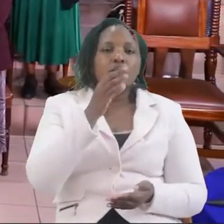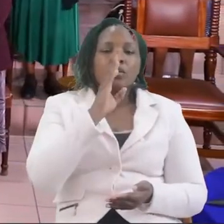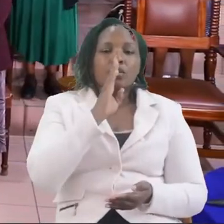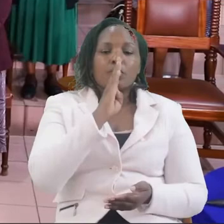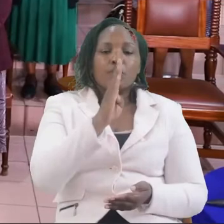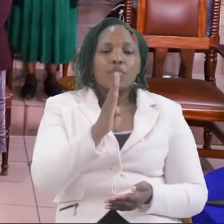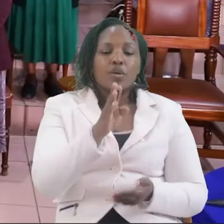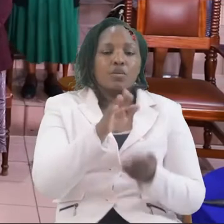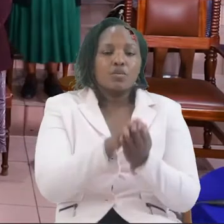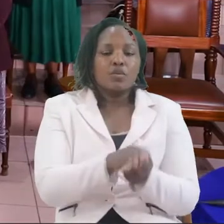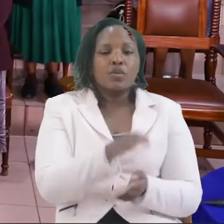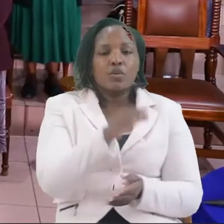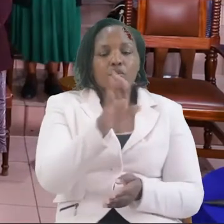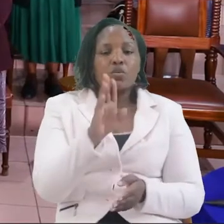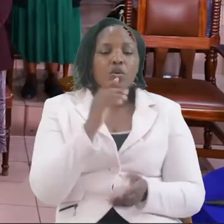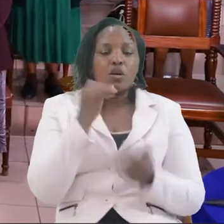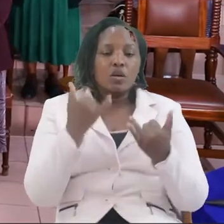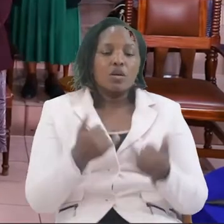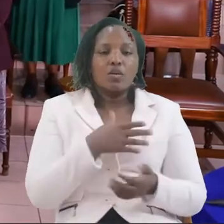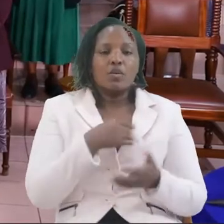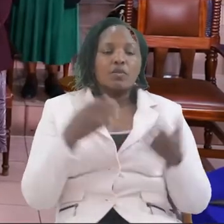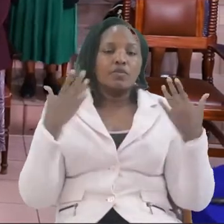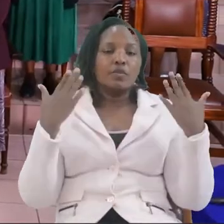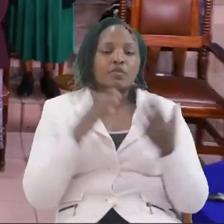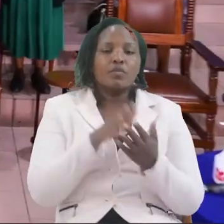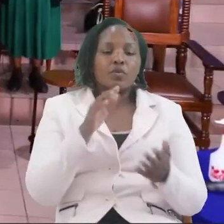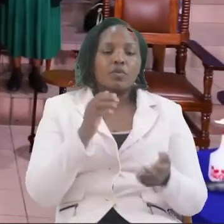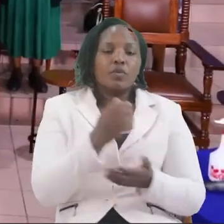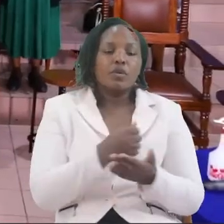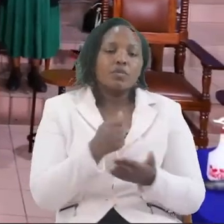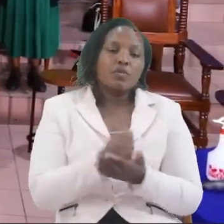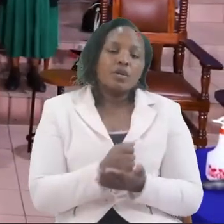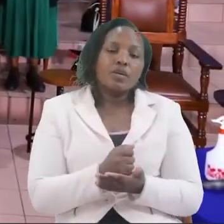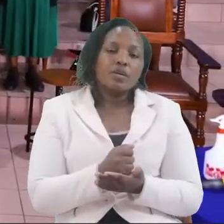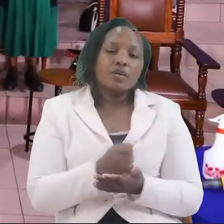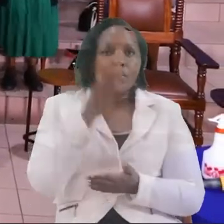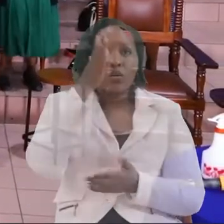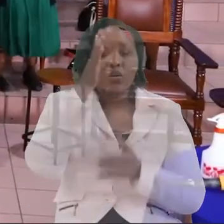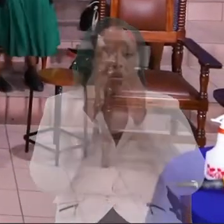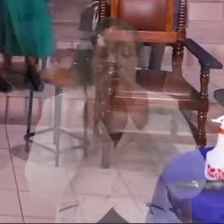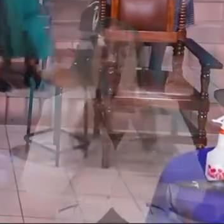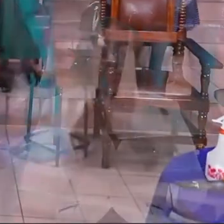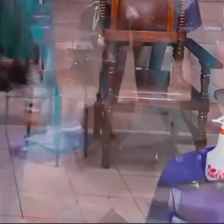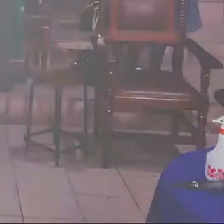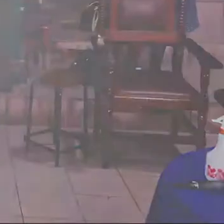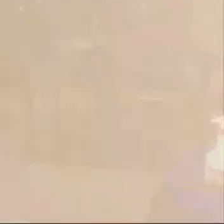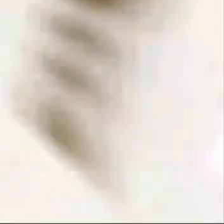zikae nanyi sasa na hata milele. Amen. God bless you.